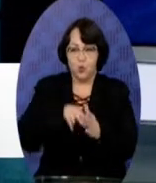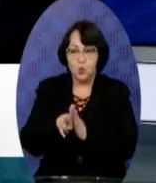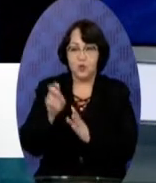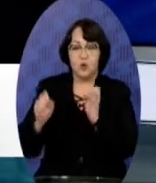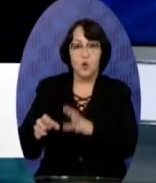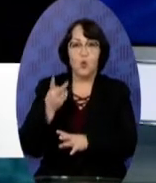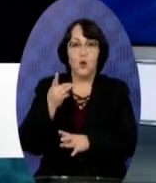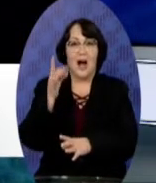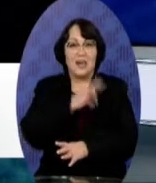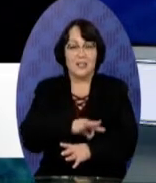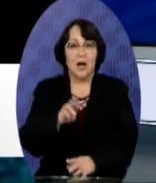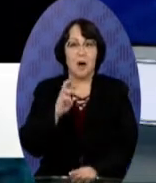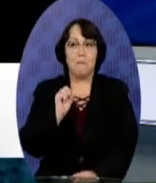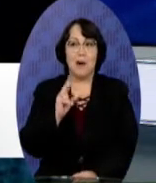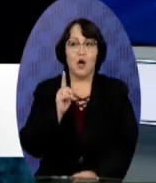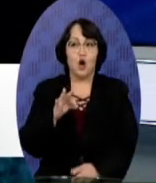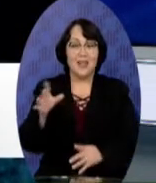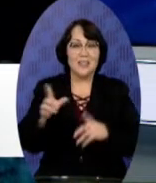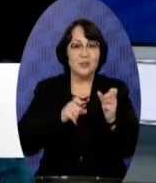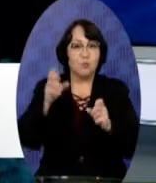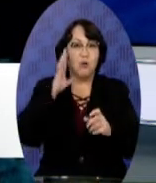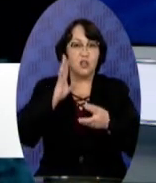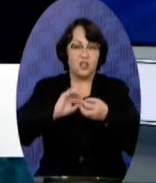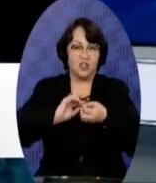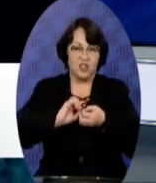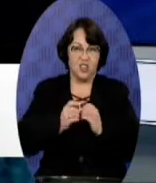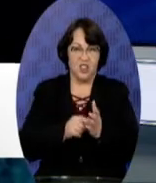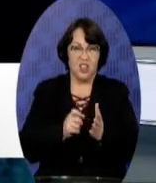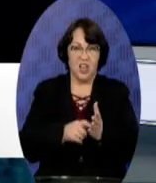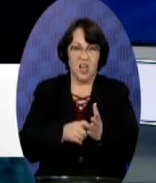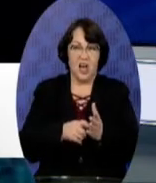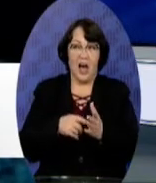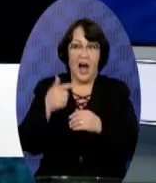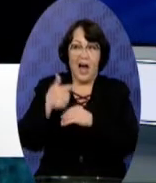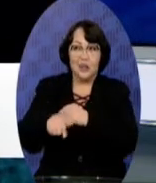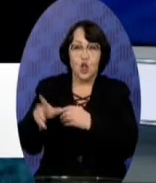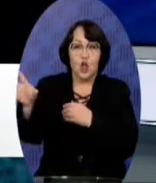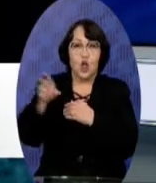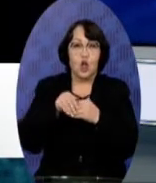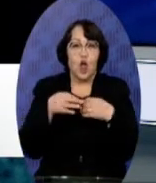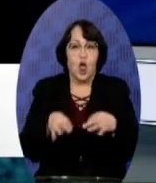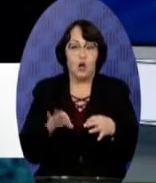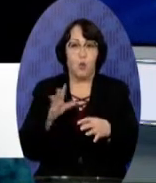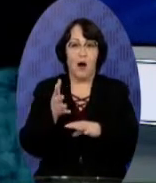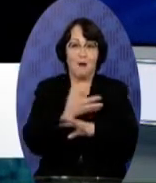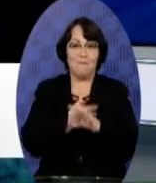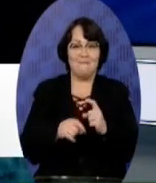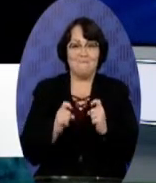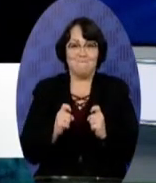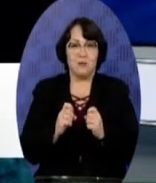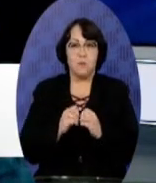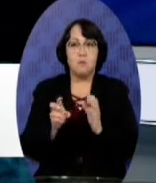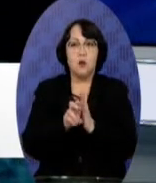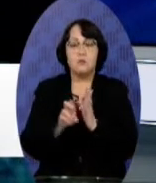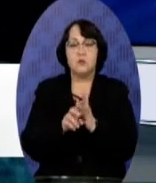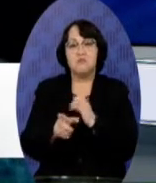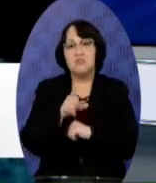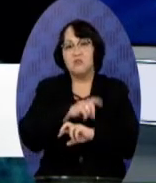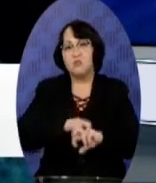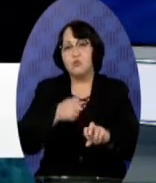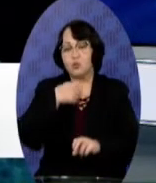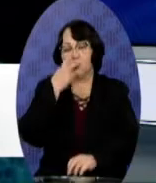засгийн бодлогыг баримтлах нь мөрчлөг дагсан савлгаа эмзэг байдлыг бууруулах гол арга зам яа гэж одоо шинжээчдийн зүгээс үзэж байна. А эдийн засгийн